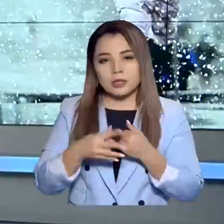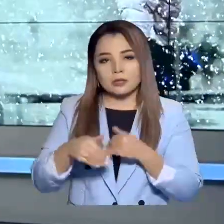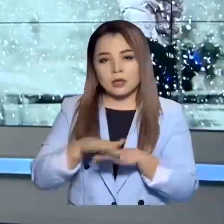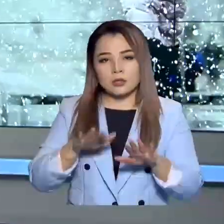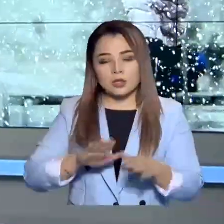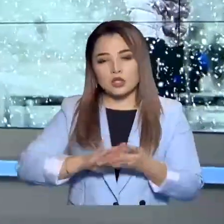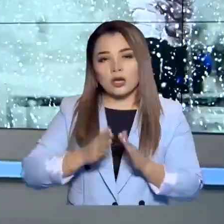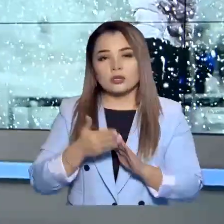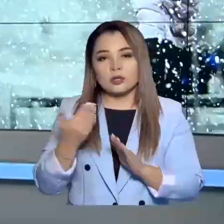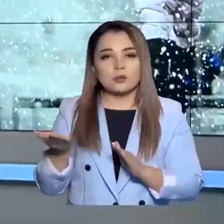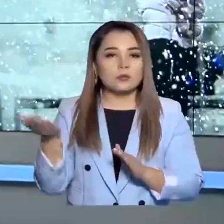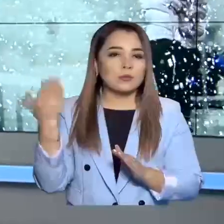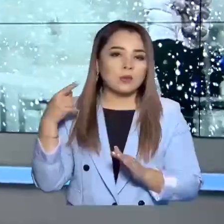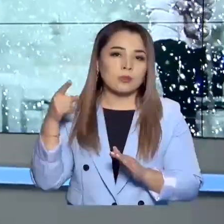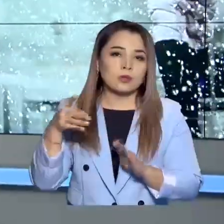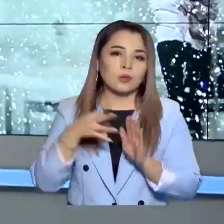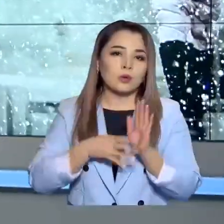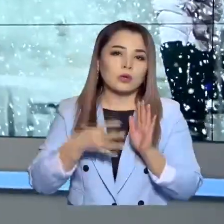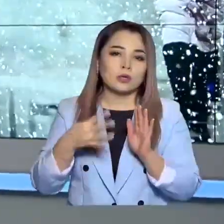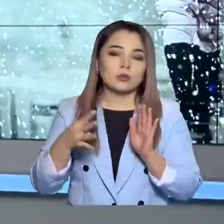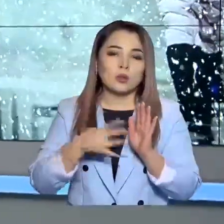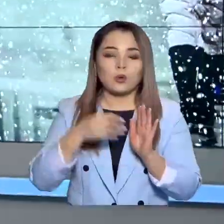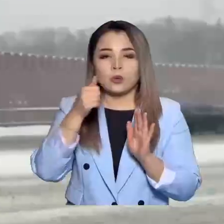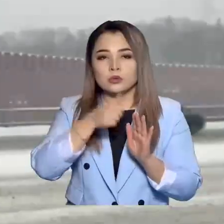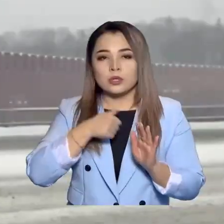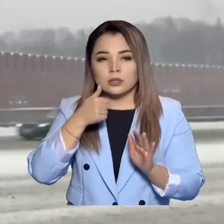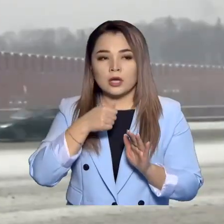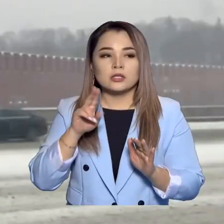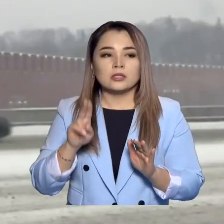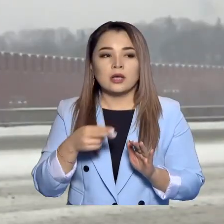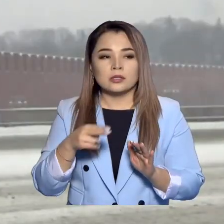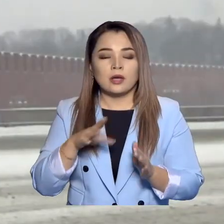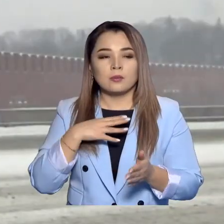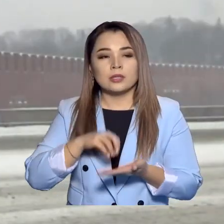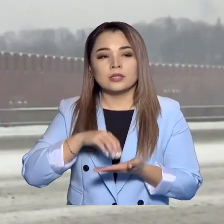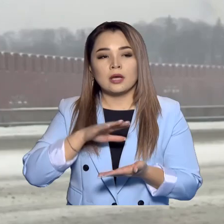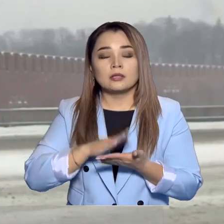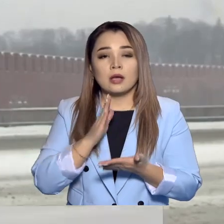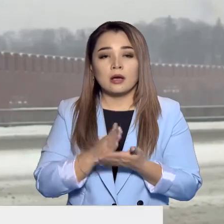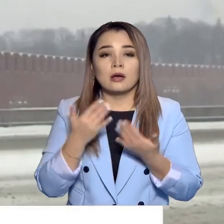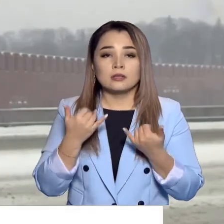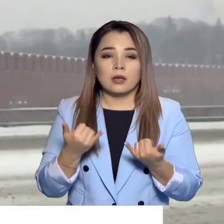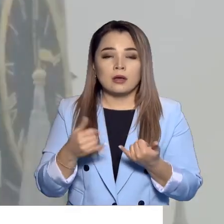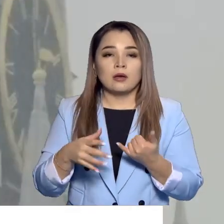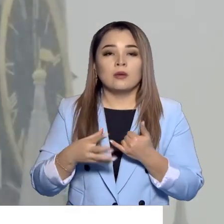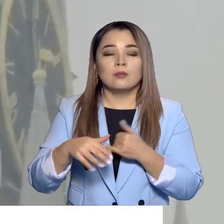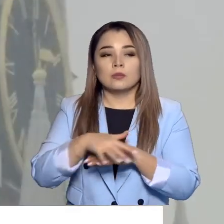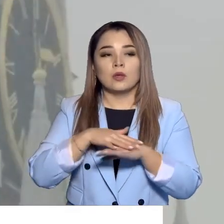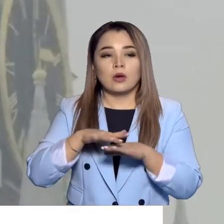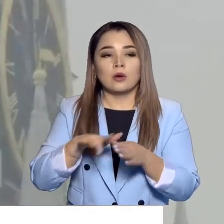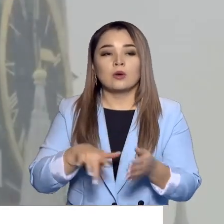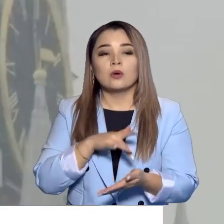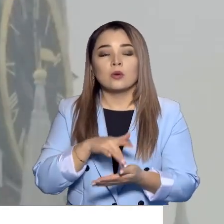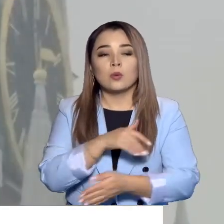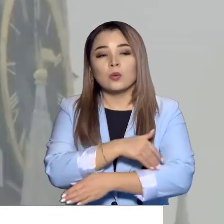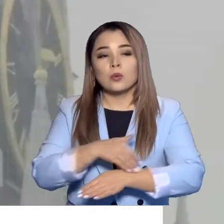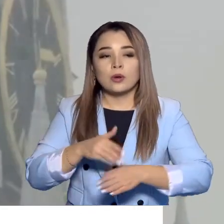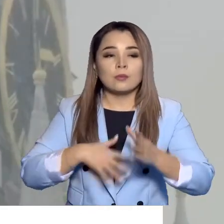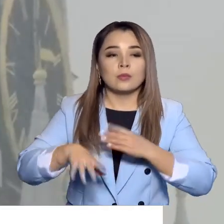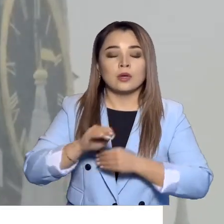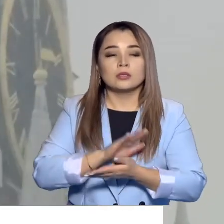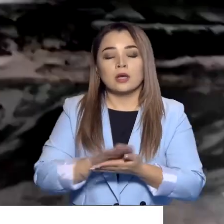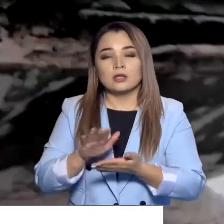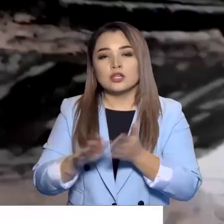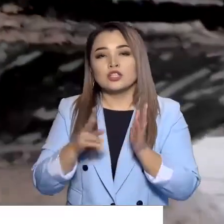мұндай жағдай соңғы рет 1949 жылы желтоқсанда тіркелген екен. Қазір алып мегаполистің көшелерін тазартуға 70